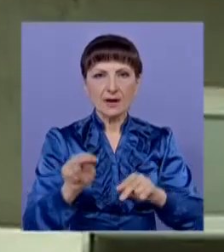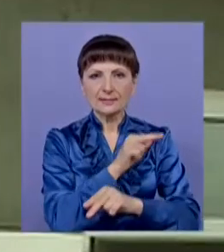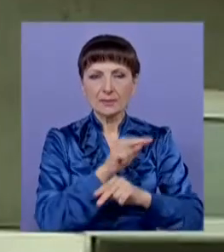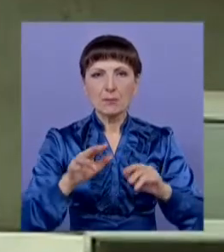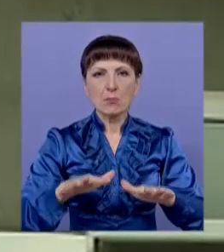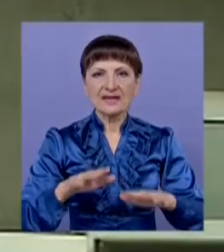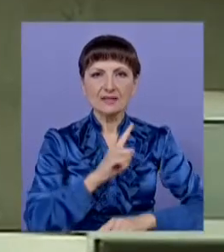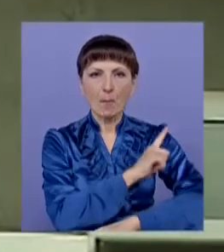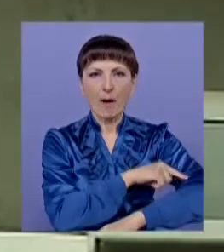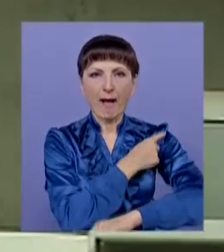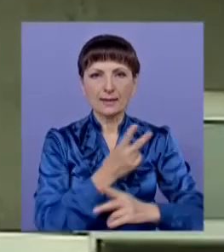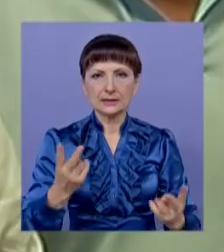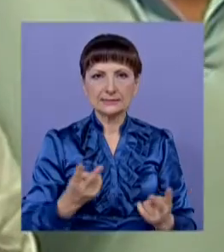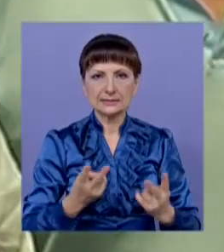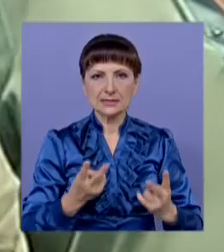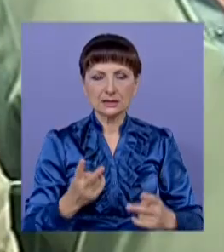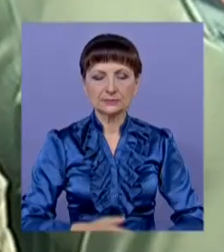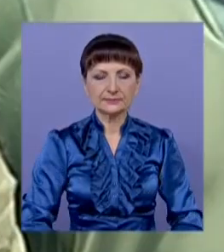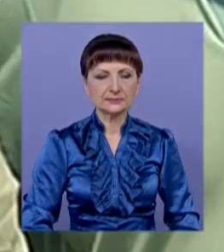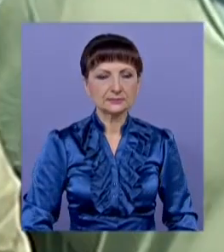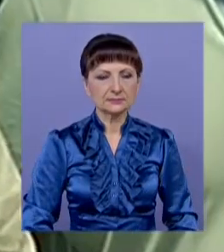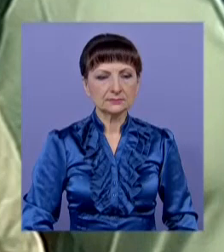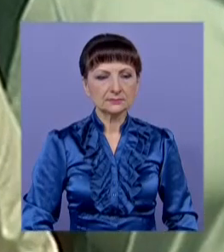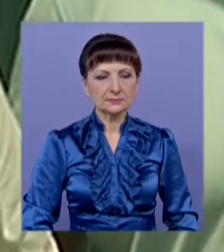отремонтировать местную больницу.